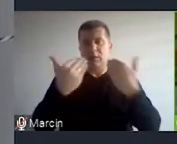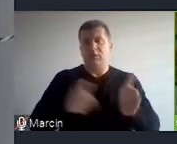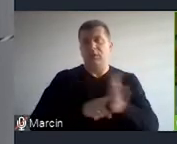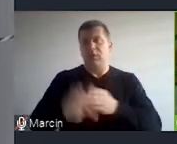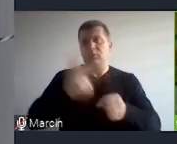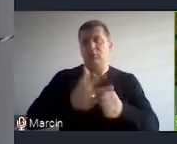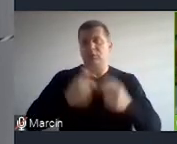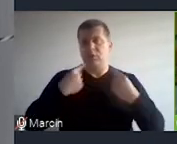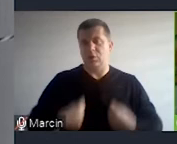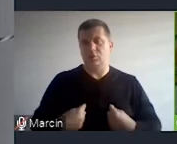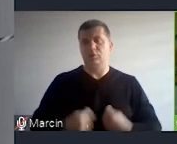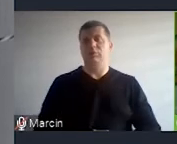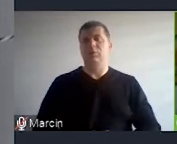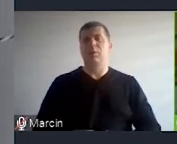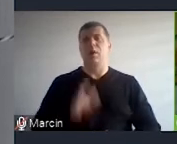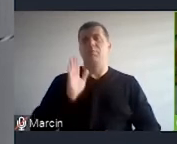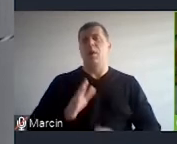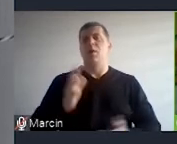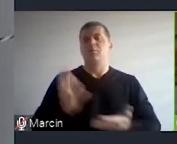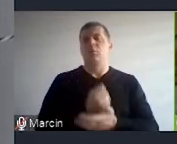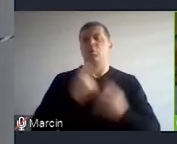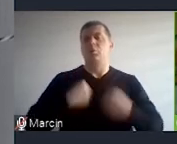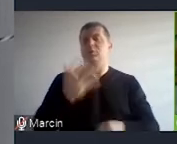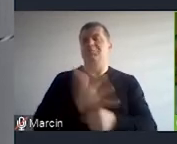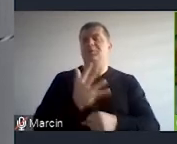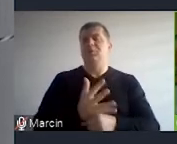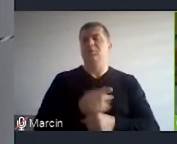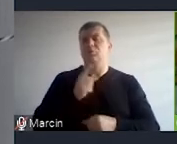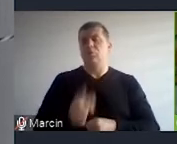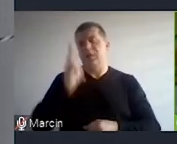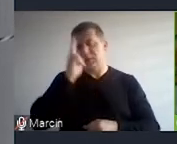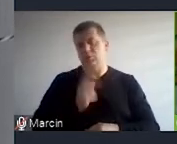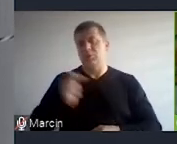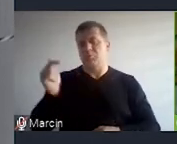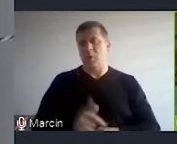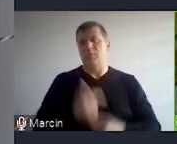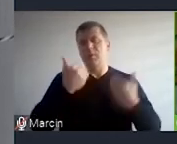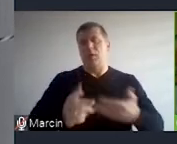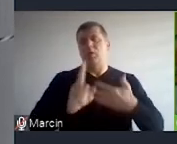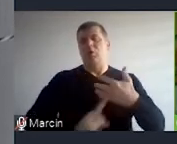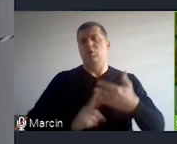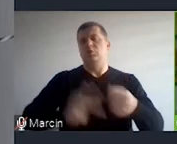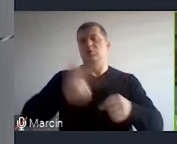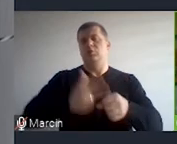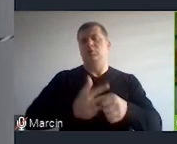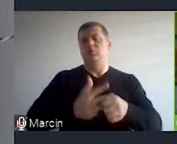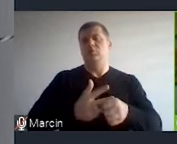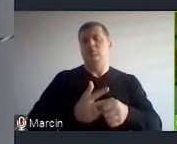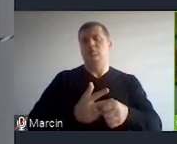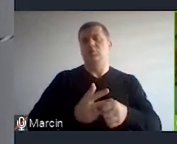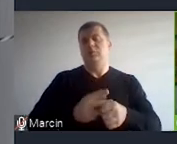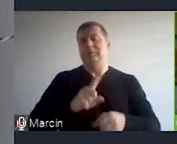30 osób, a miało wziąć udział 50, to instytucja powinna Pani rozliczyć 30